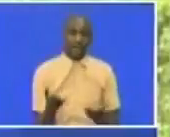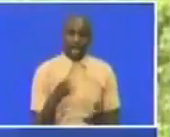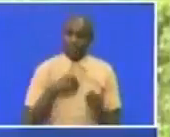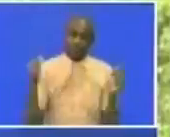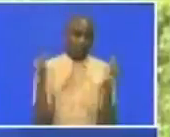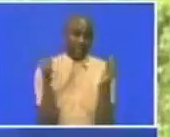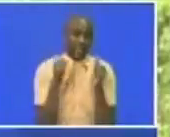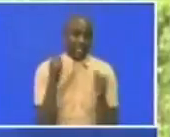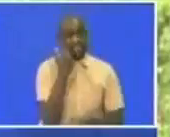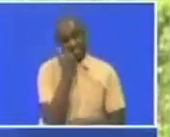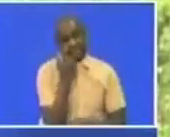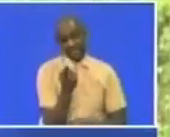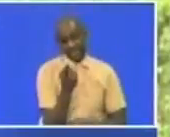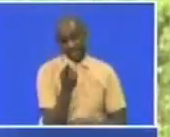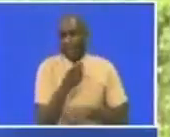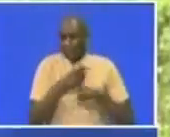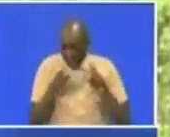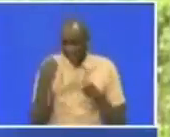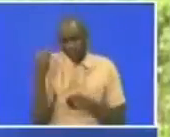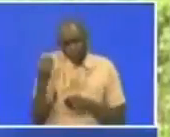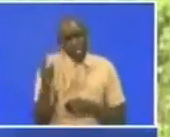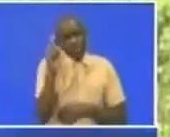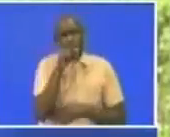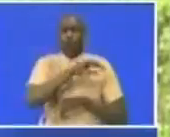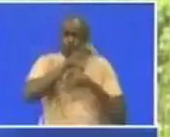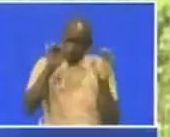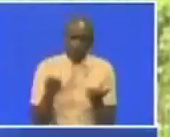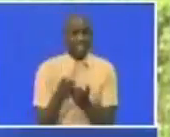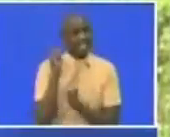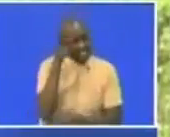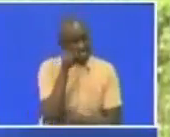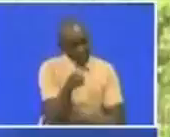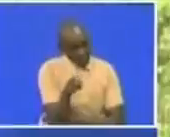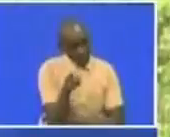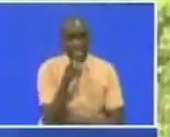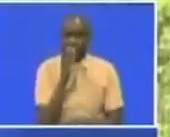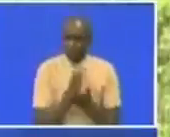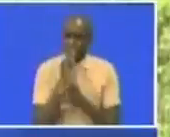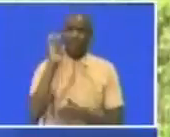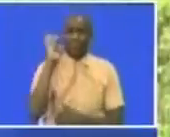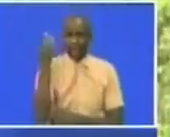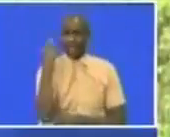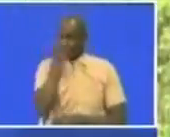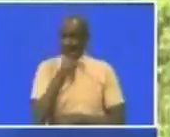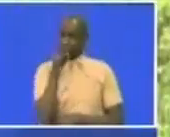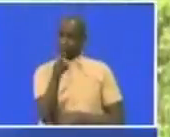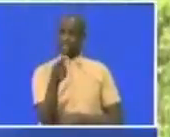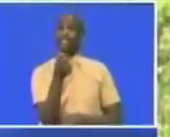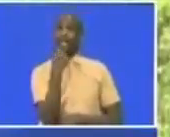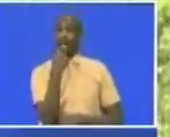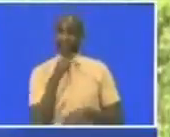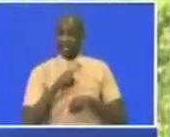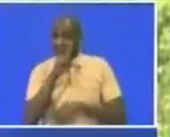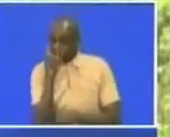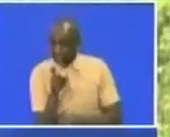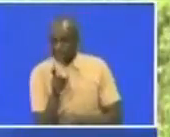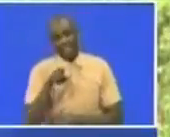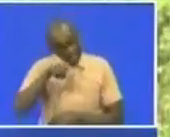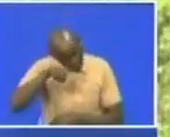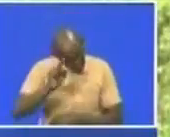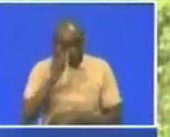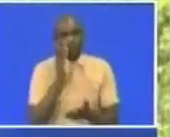wa malaria. Hata hivyo, watoto waliotumika kote nchini katika awamu ya tatu ya majaribio ya chanjo hiyo ya malaria wataingia